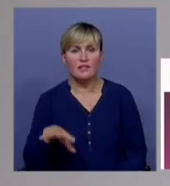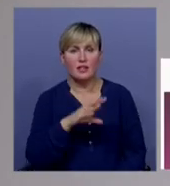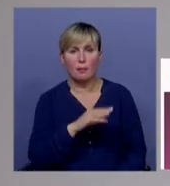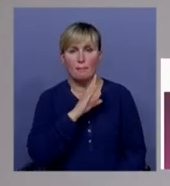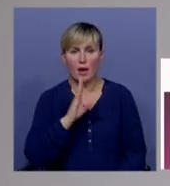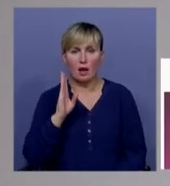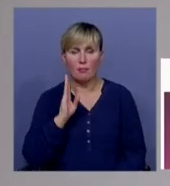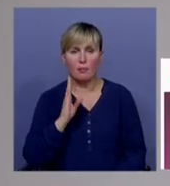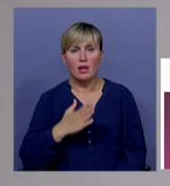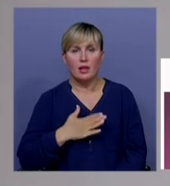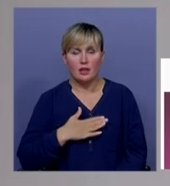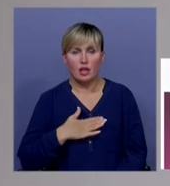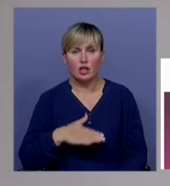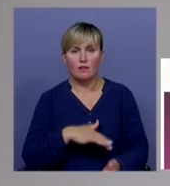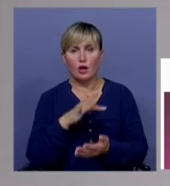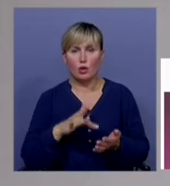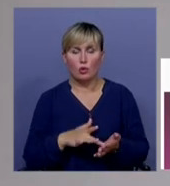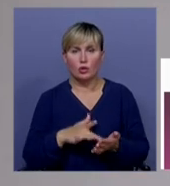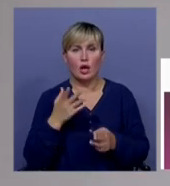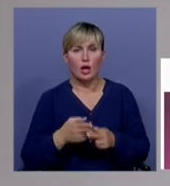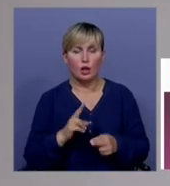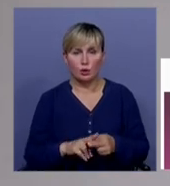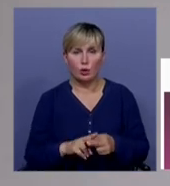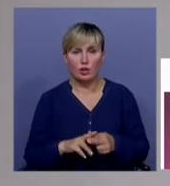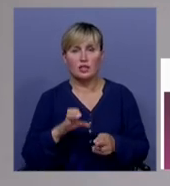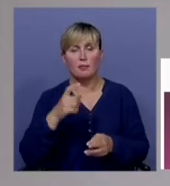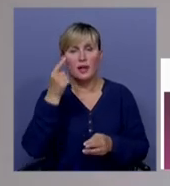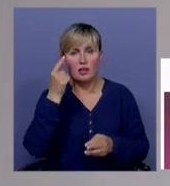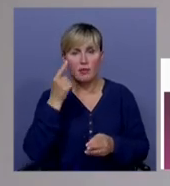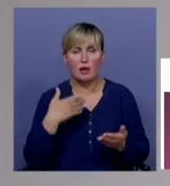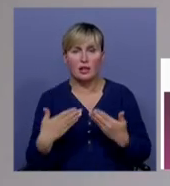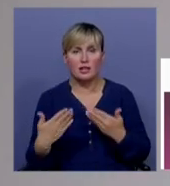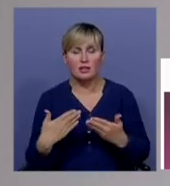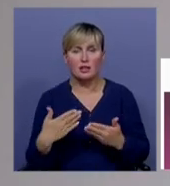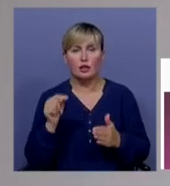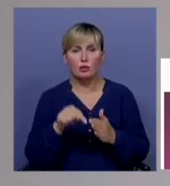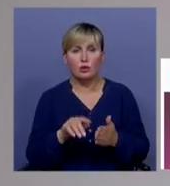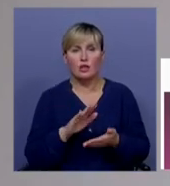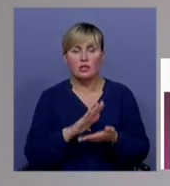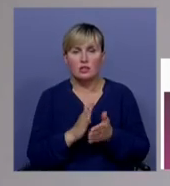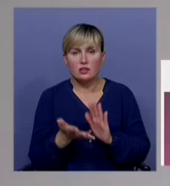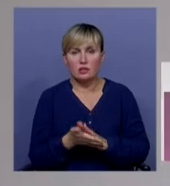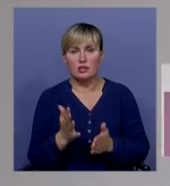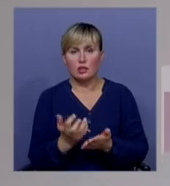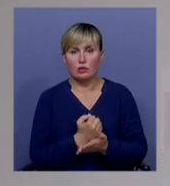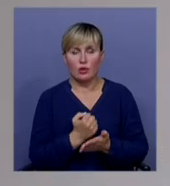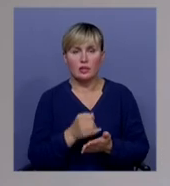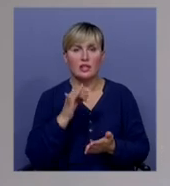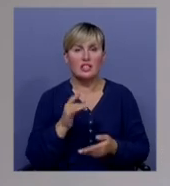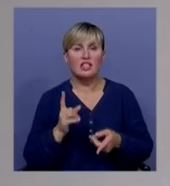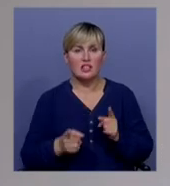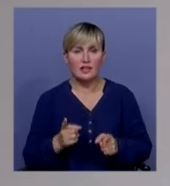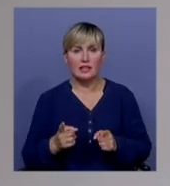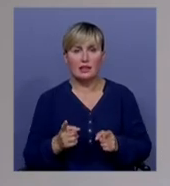мамам нашего города, которые с пониманием отнеслись к той сложившейся ситуации и